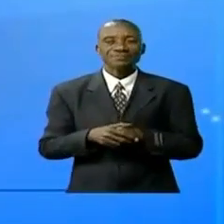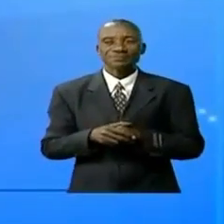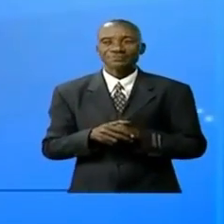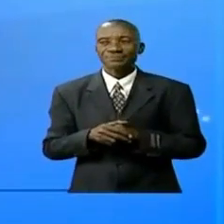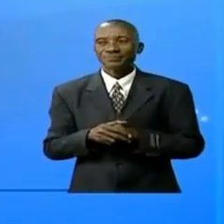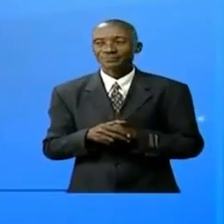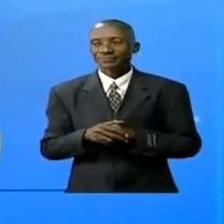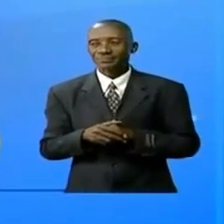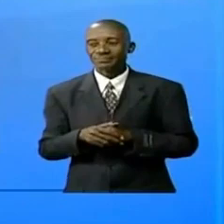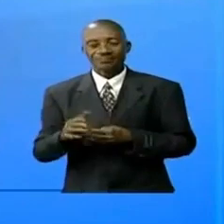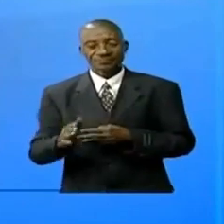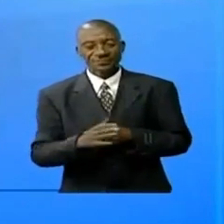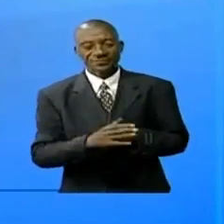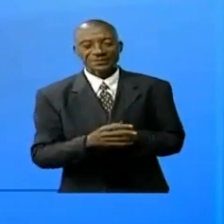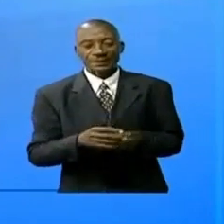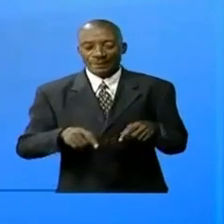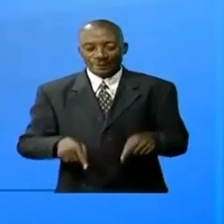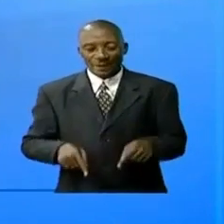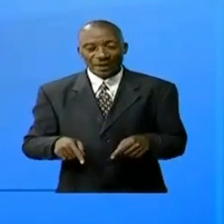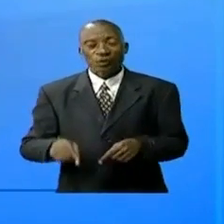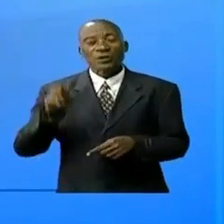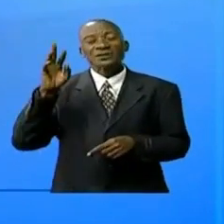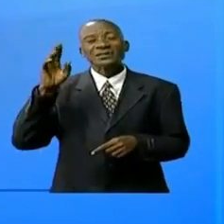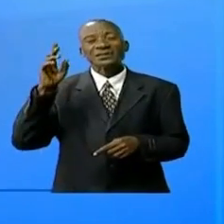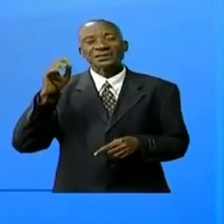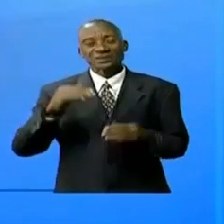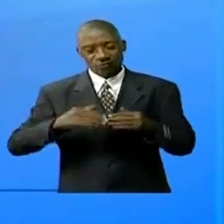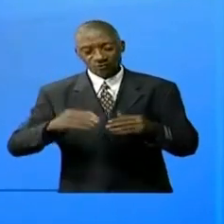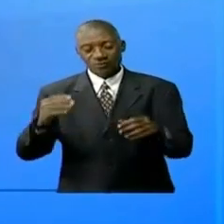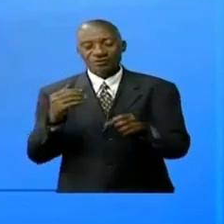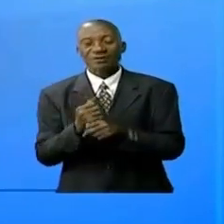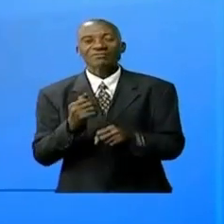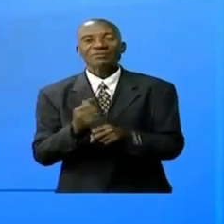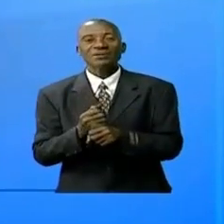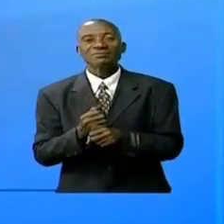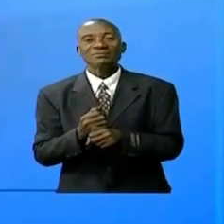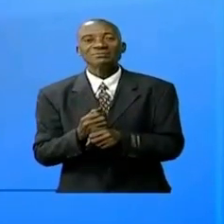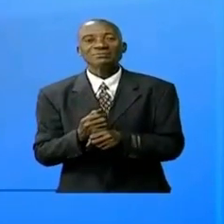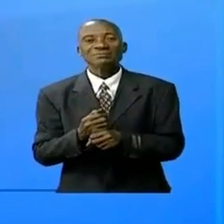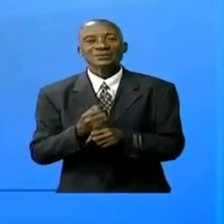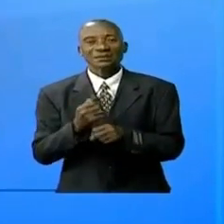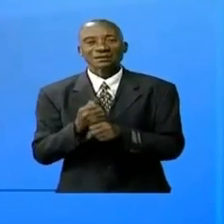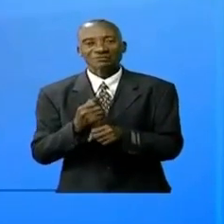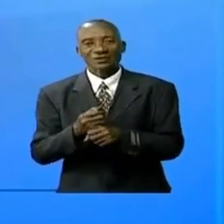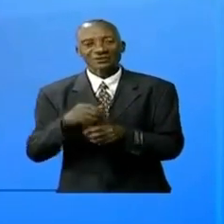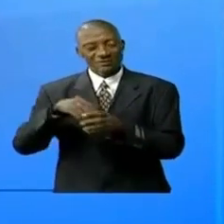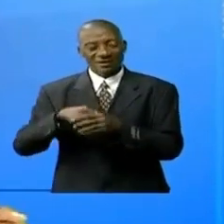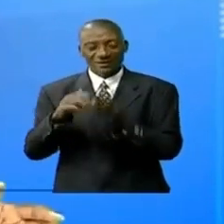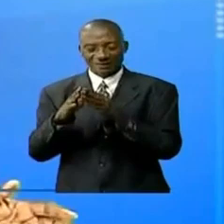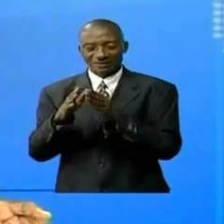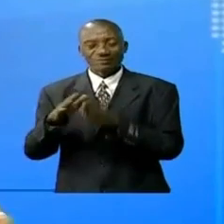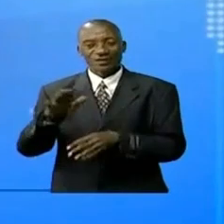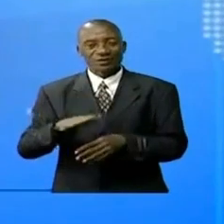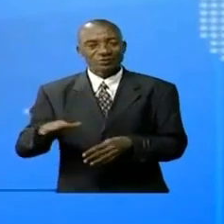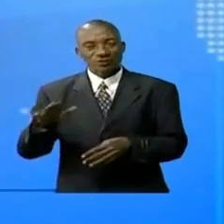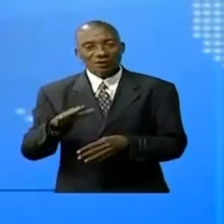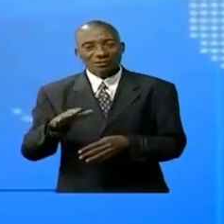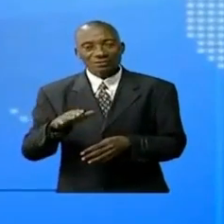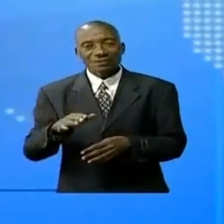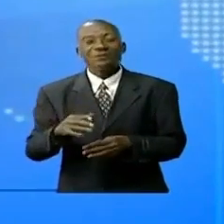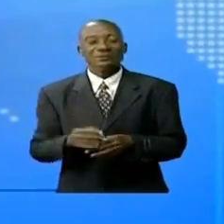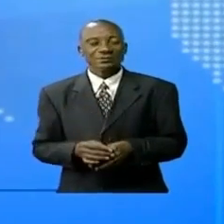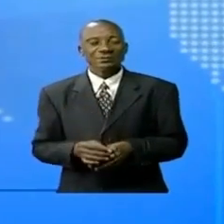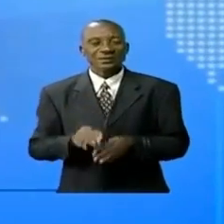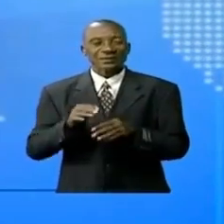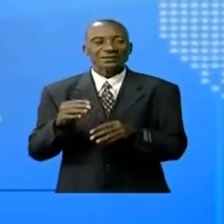Et ici à Kinshasa, poursuite travaux sur la révision de la loi électorale. Aujourd'hui à l'Assemblée nationale, les intervenants ont mis l'accent